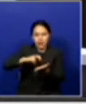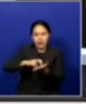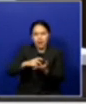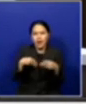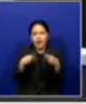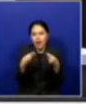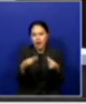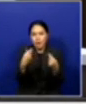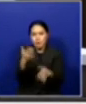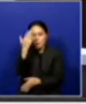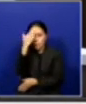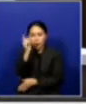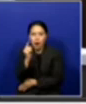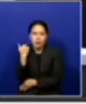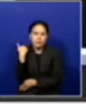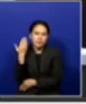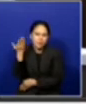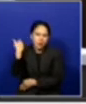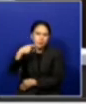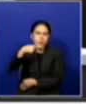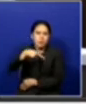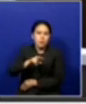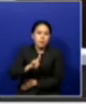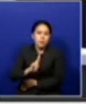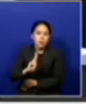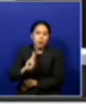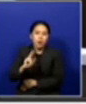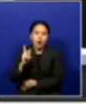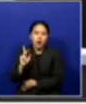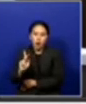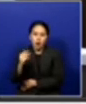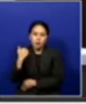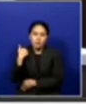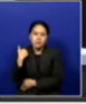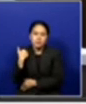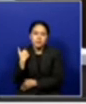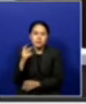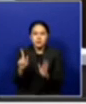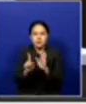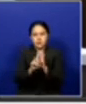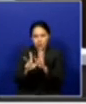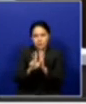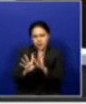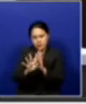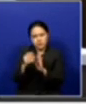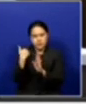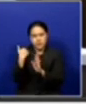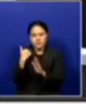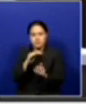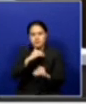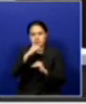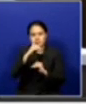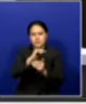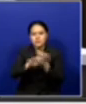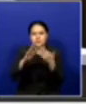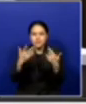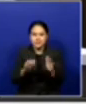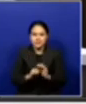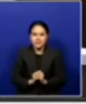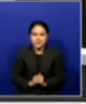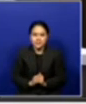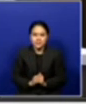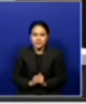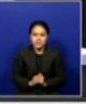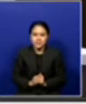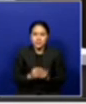บับที่ผ่านมา3ฉบับที่ผ่านมาเกี่ยวกับการเงินก็ตีเช็คเปล่าไปให้ครั้งหนึ่งมาอีกแล้วครับท่านท่านตรงนี้เองครับถ้